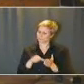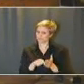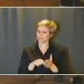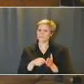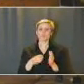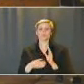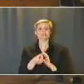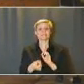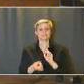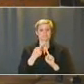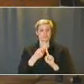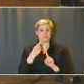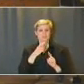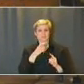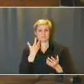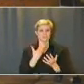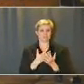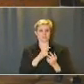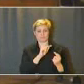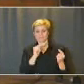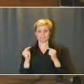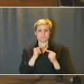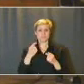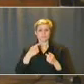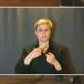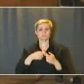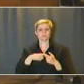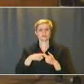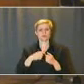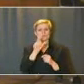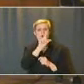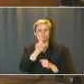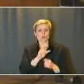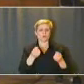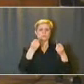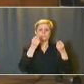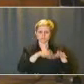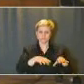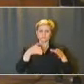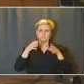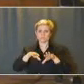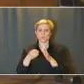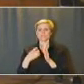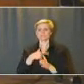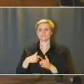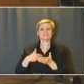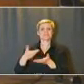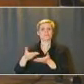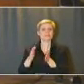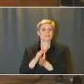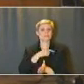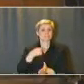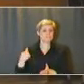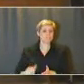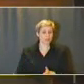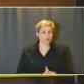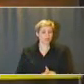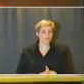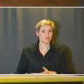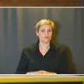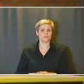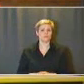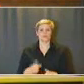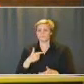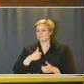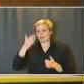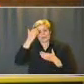började med att prata om att det läggs ner företag på grund av att vi har samarbete med Kina och att vi